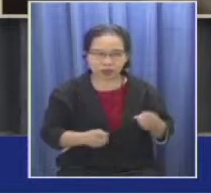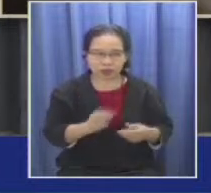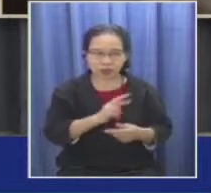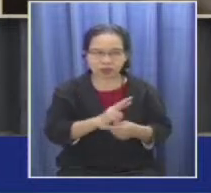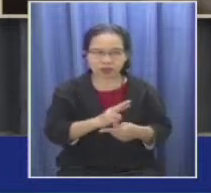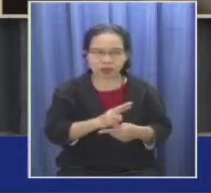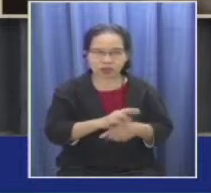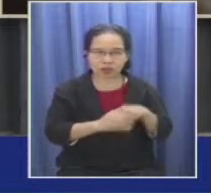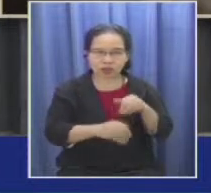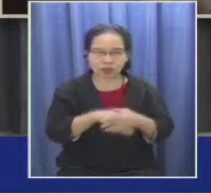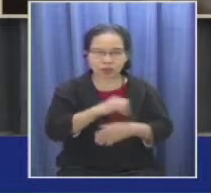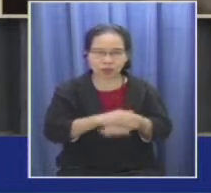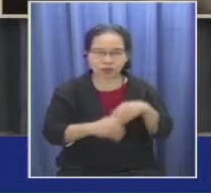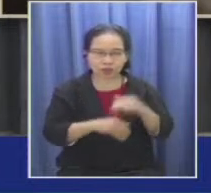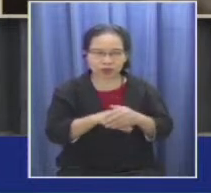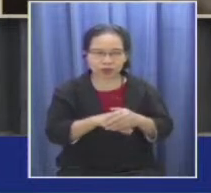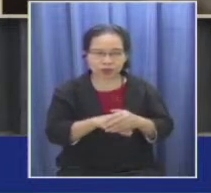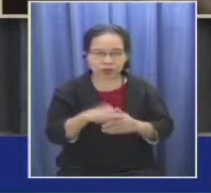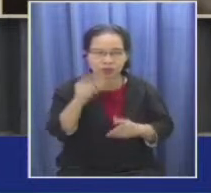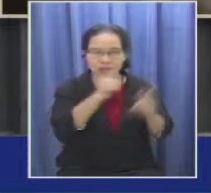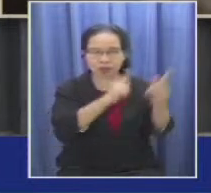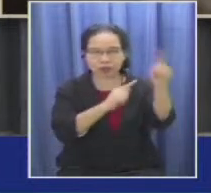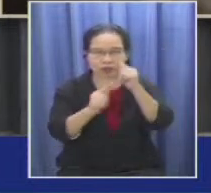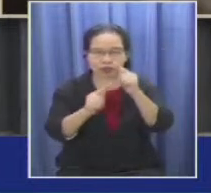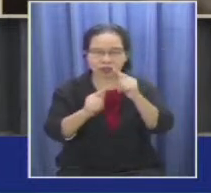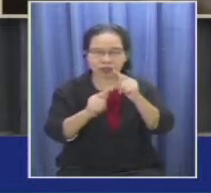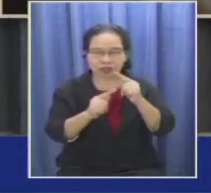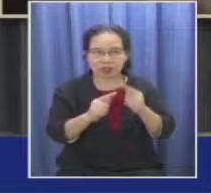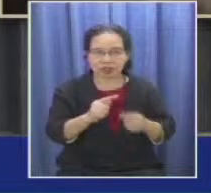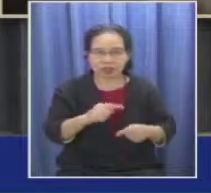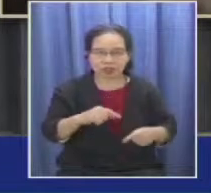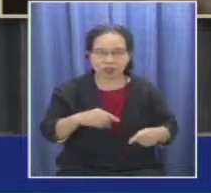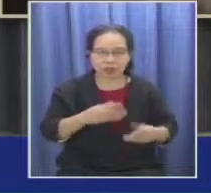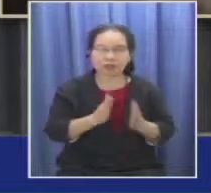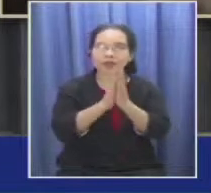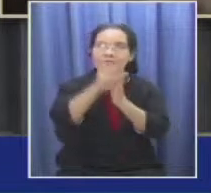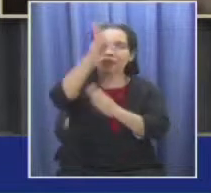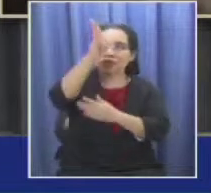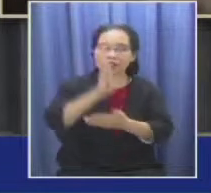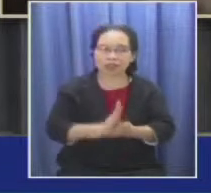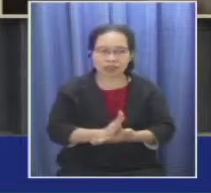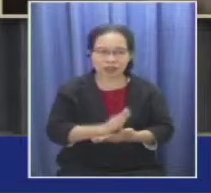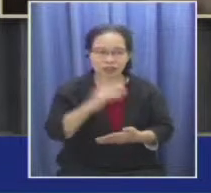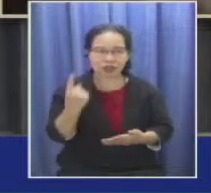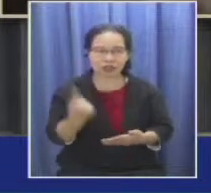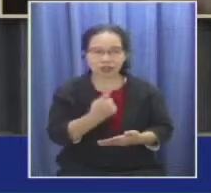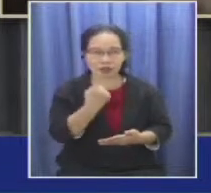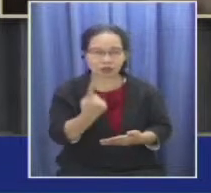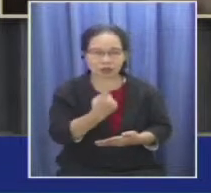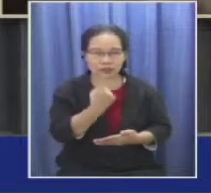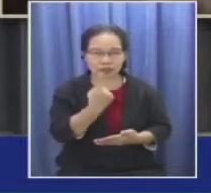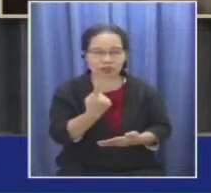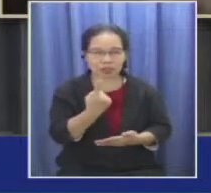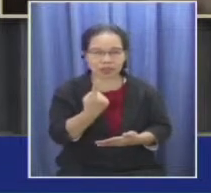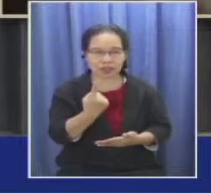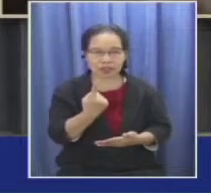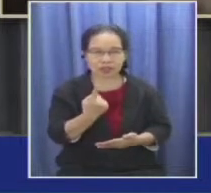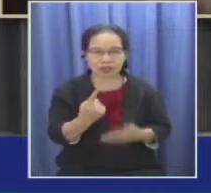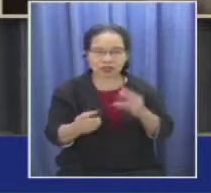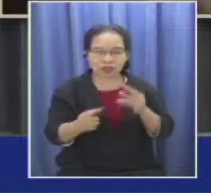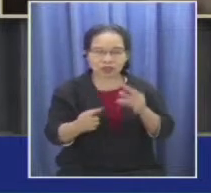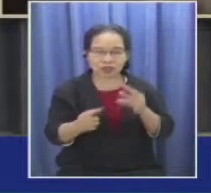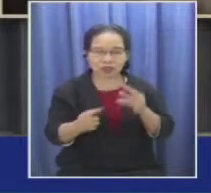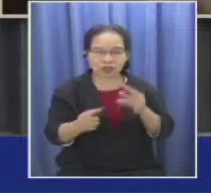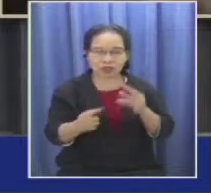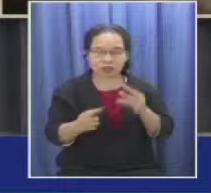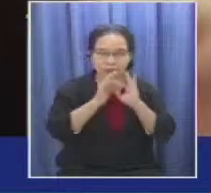mpo o everything hia no enianom eni kwan se ba ne sa wa yente biye